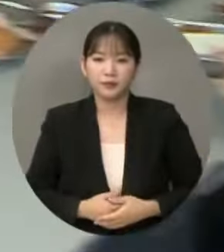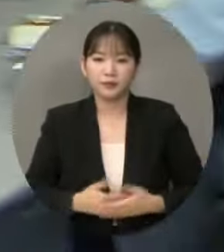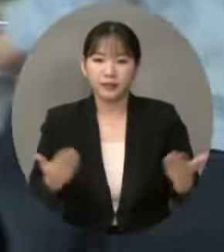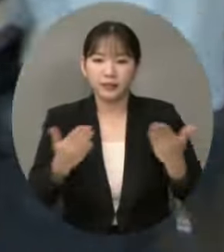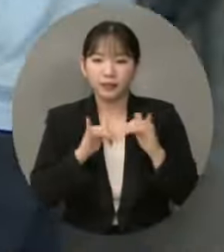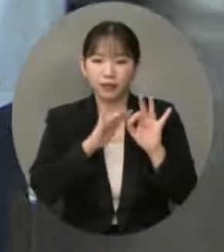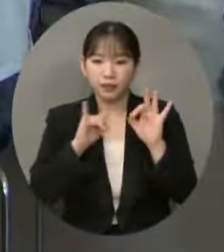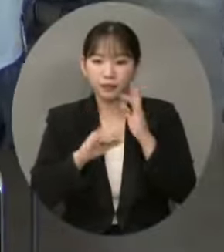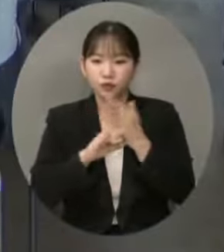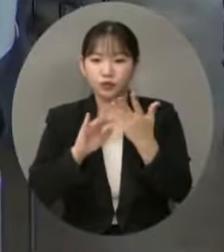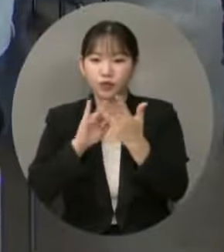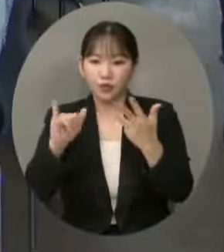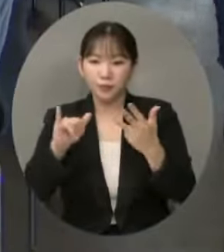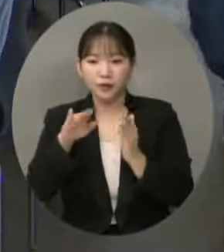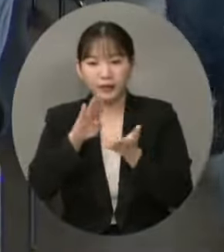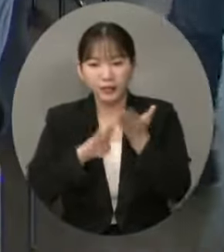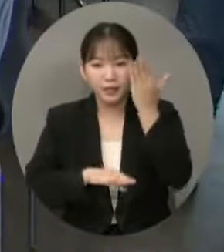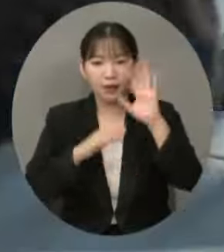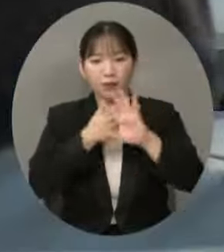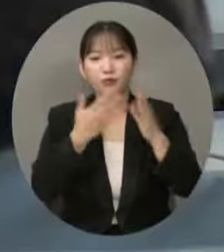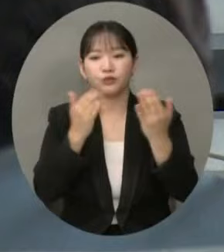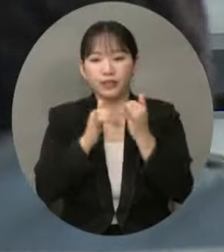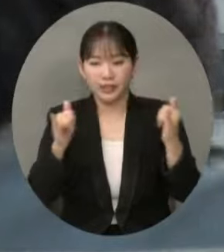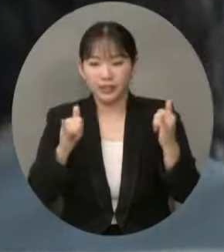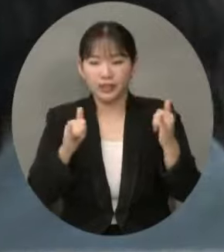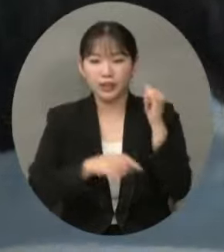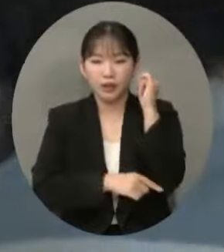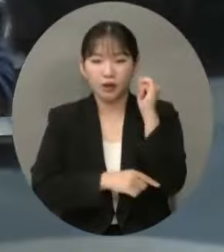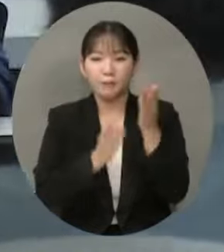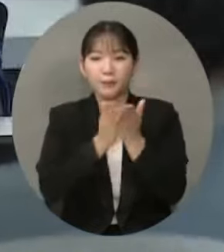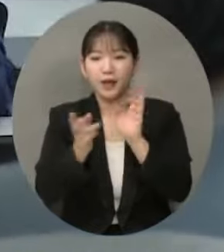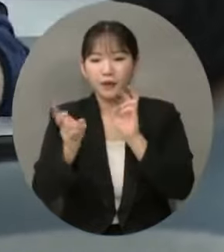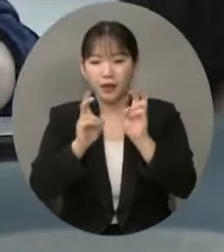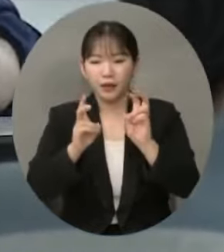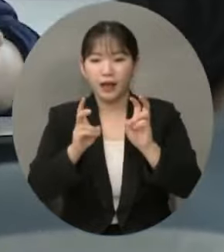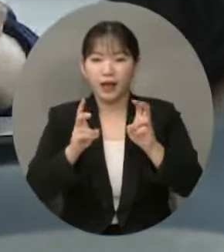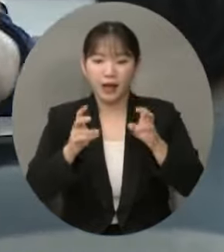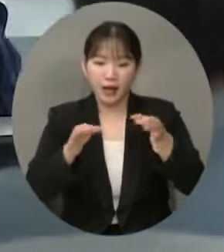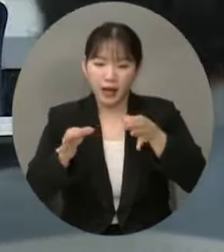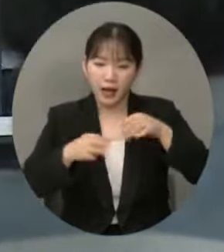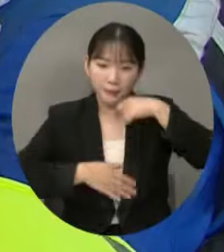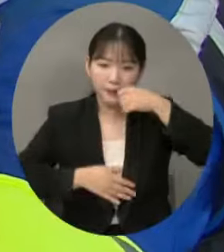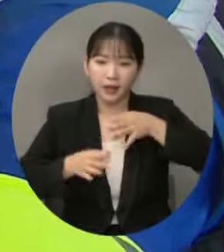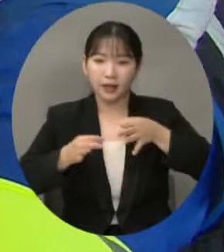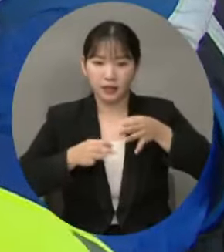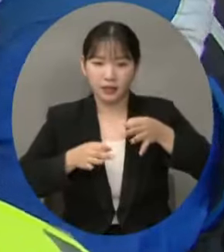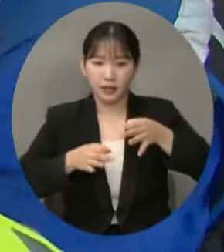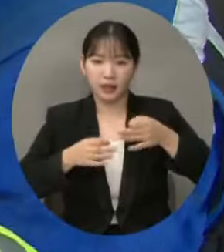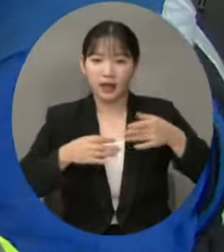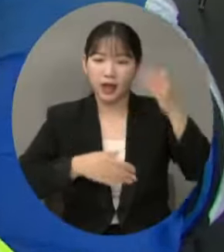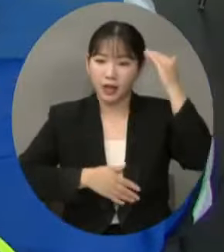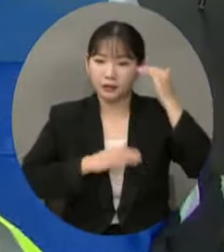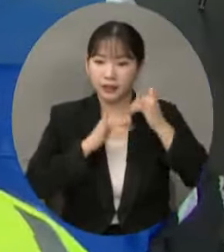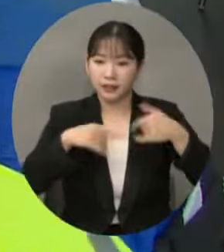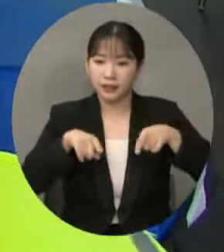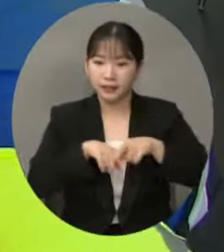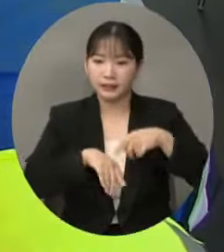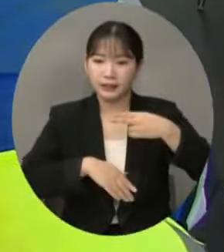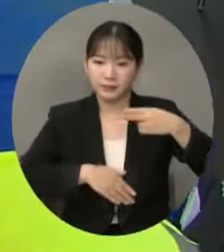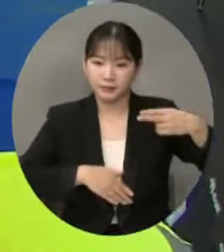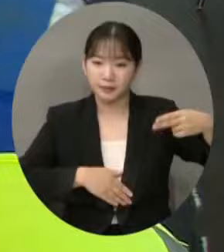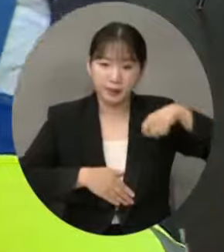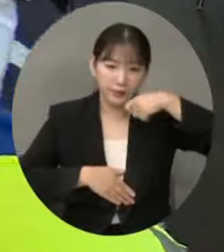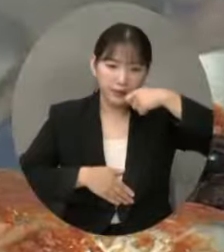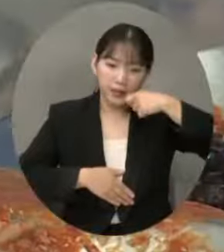직원 10명 중 8명 이상이 외국인인 영암의 한 조선업체 구내식당. 한국 동료들과 밥을 먹는 인도네시아 출신